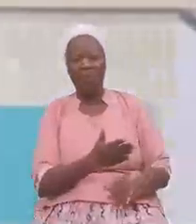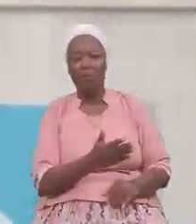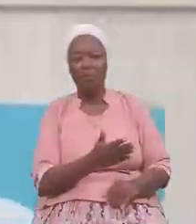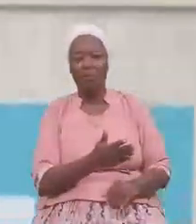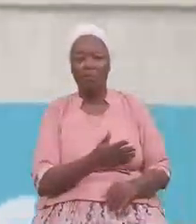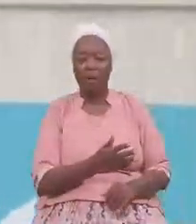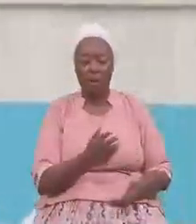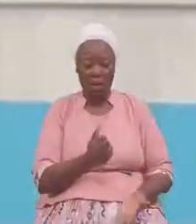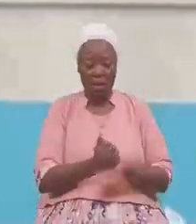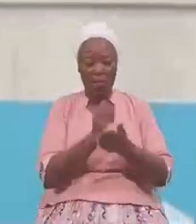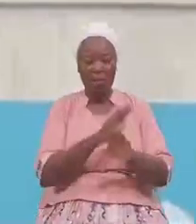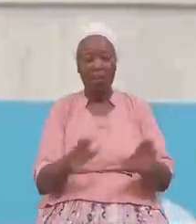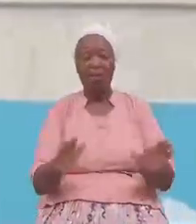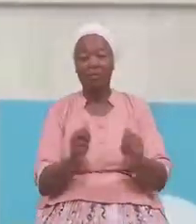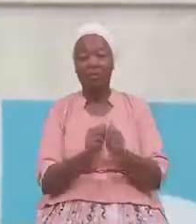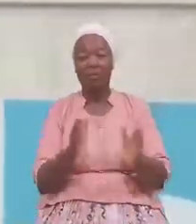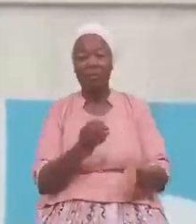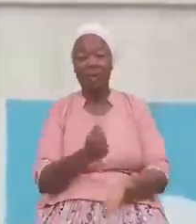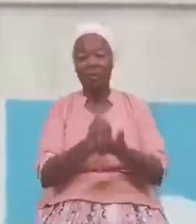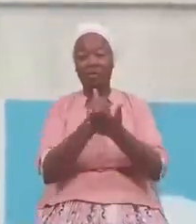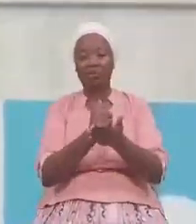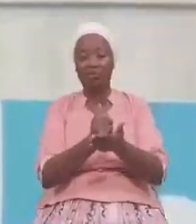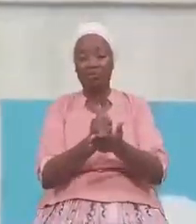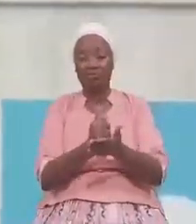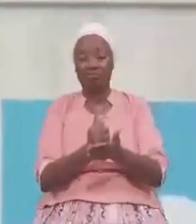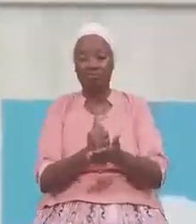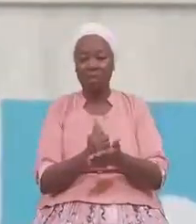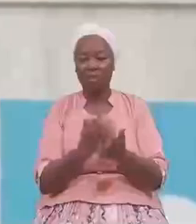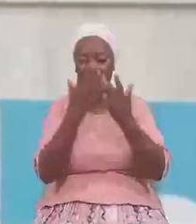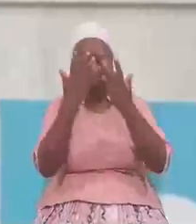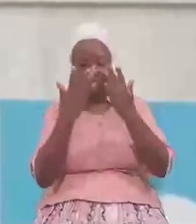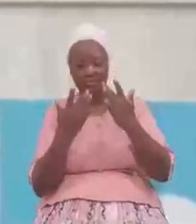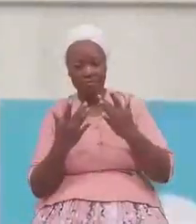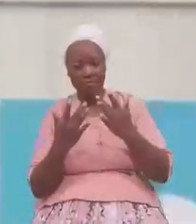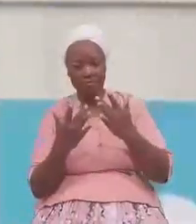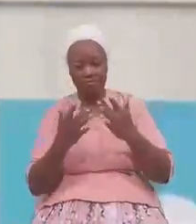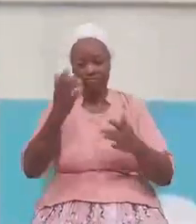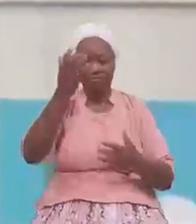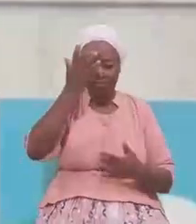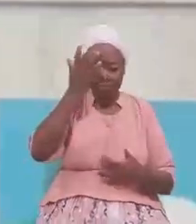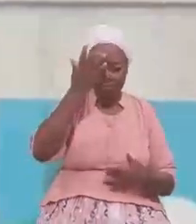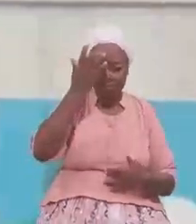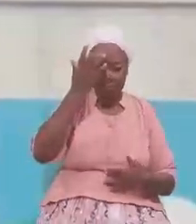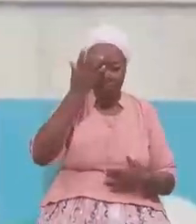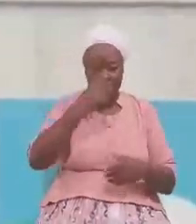Désespéré, la tête baisse, malade, souffrant,